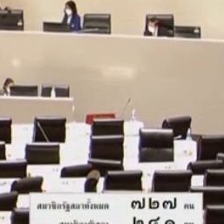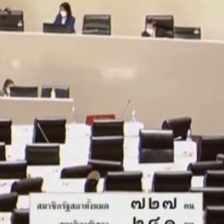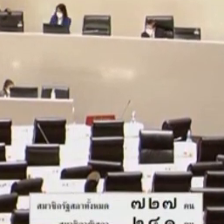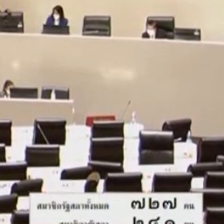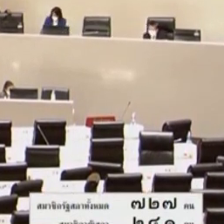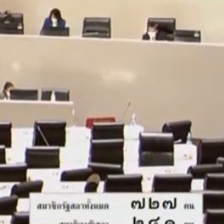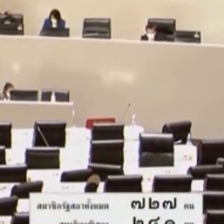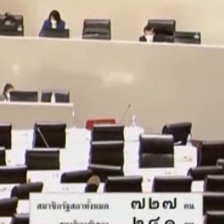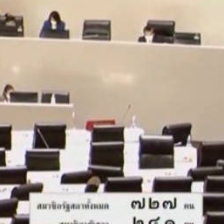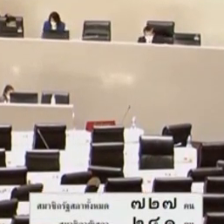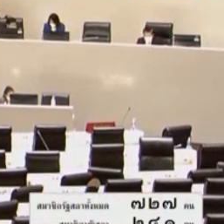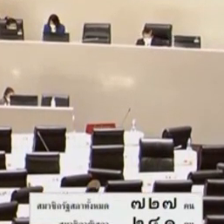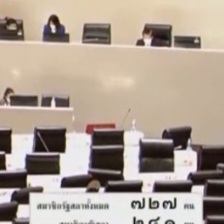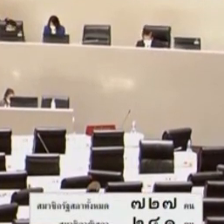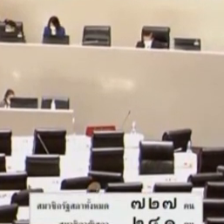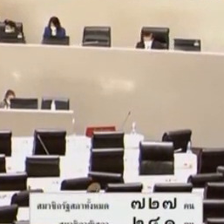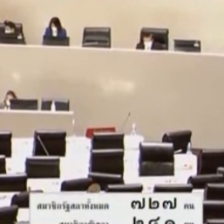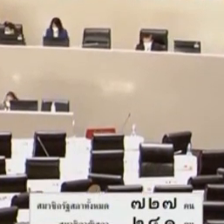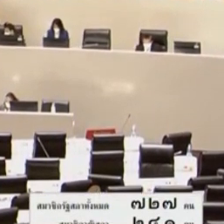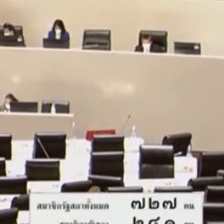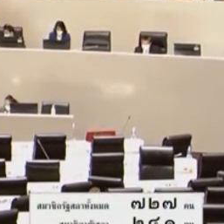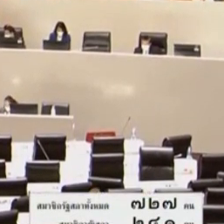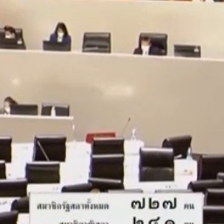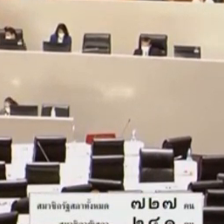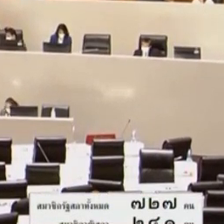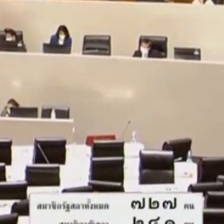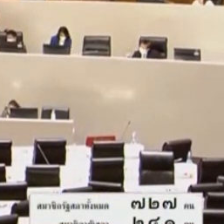อไปที่ทางประธานในที่ประชุมก็จะได้มีการ